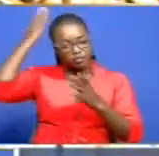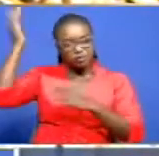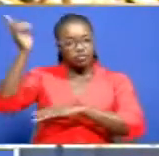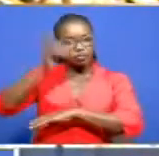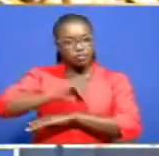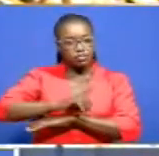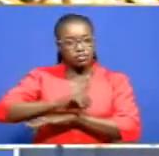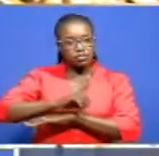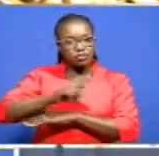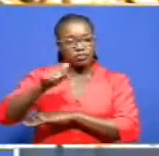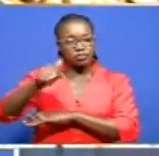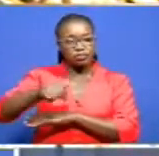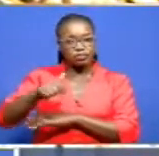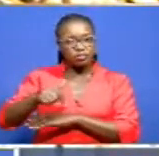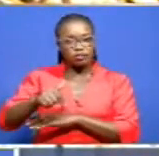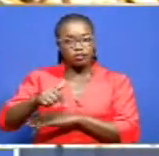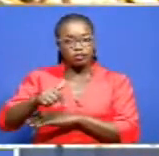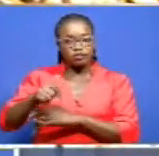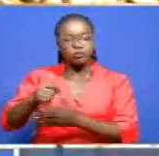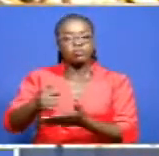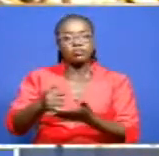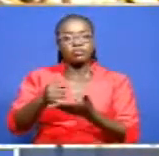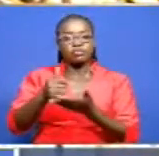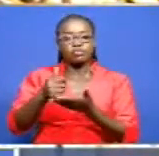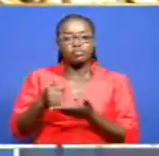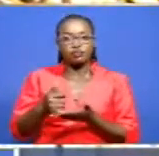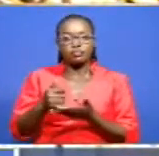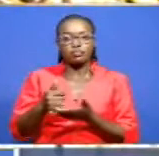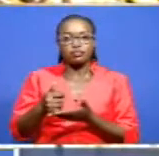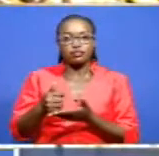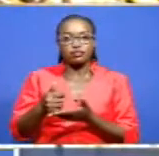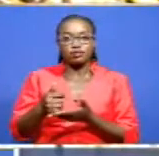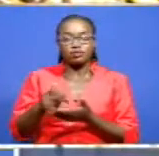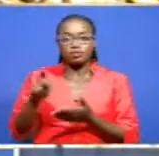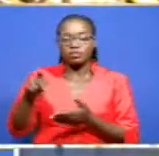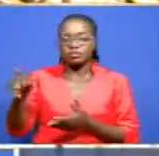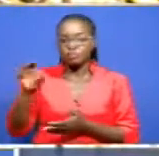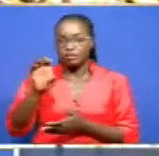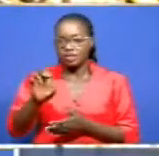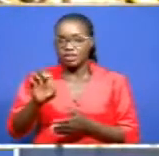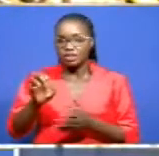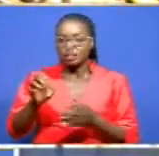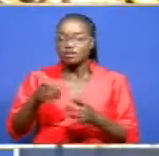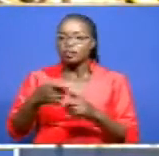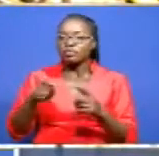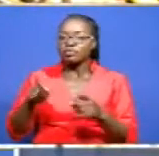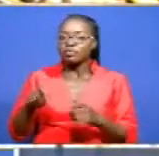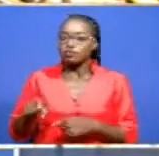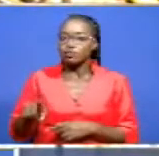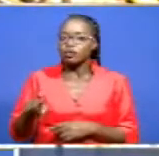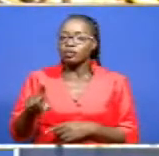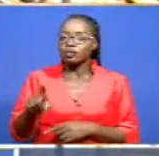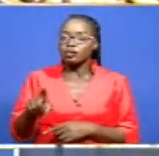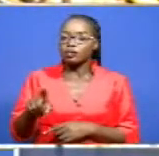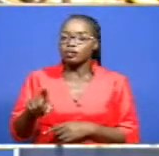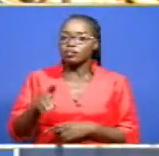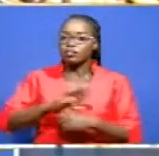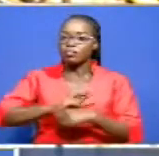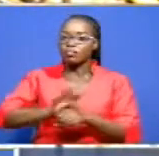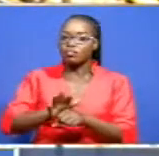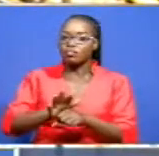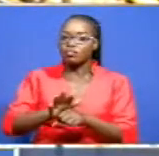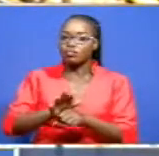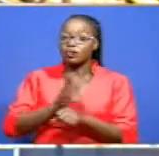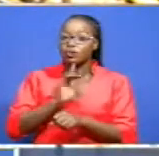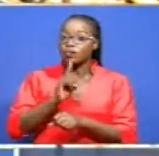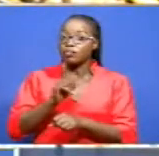ambapo wizara hiyo ilipokea msaada wa vifaa vya kujikinga maambukizi ya virusi vya korona, wataalamu wa afya walionya kwamba